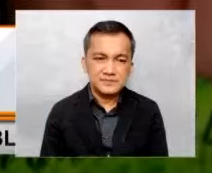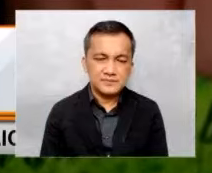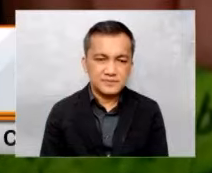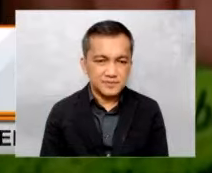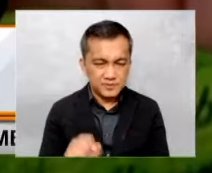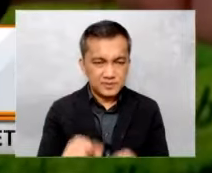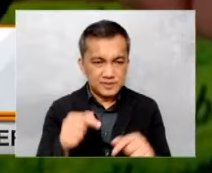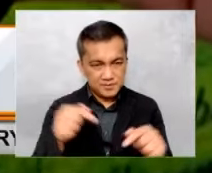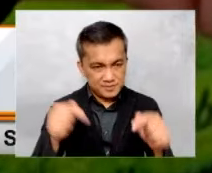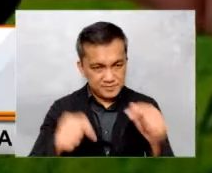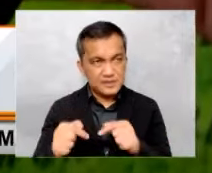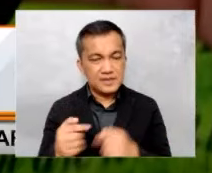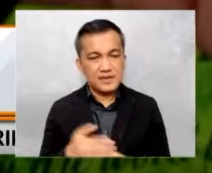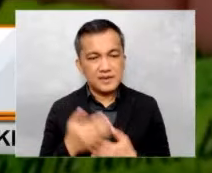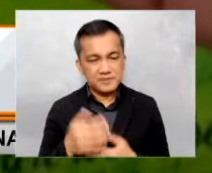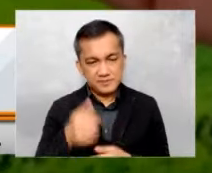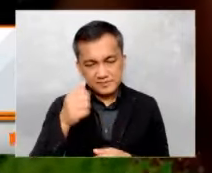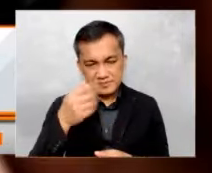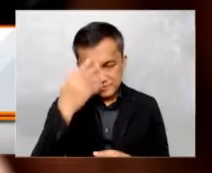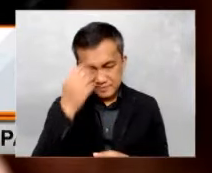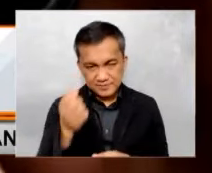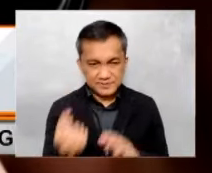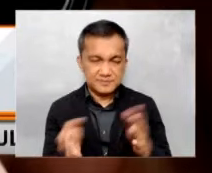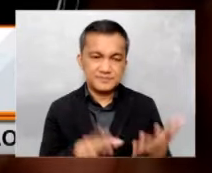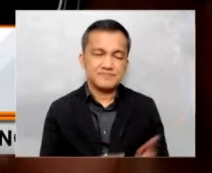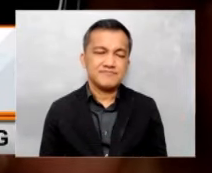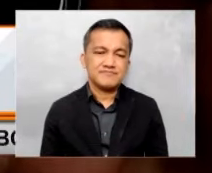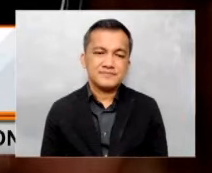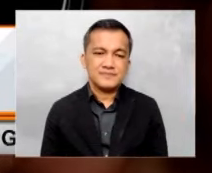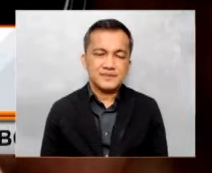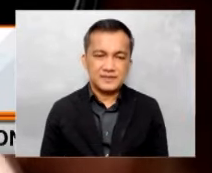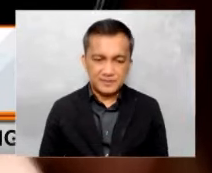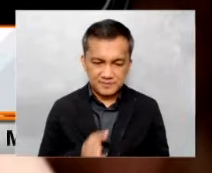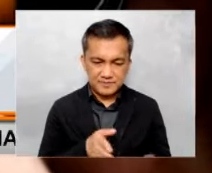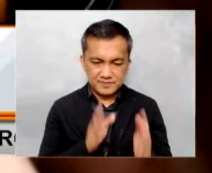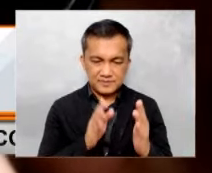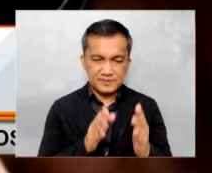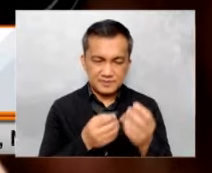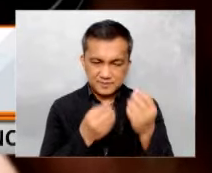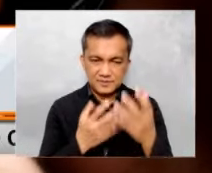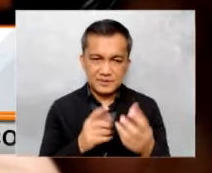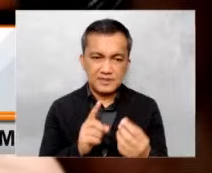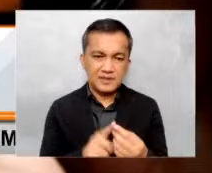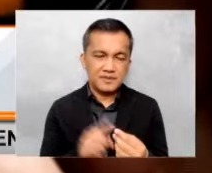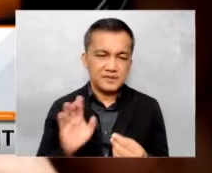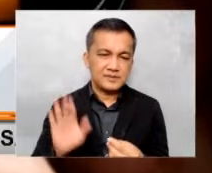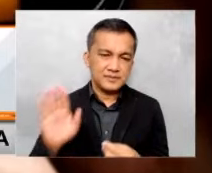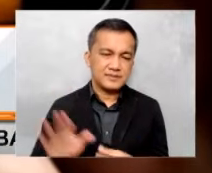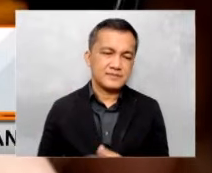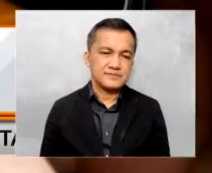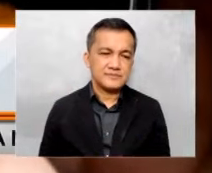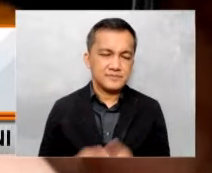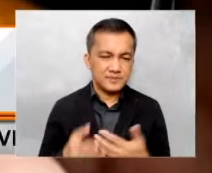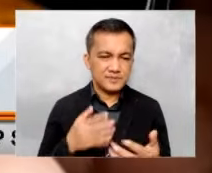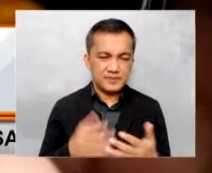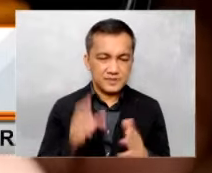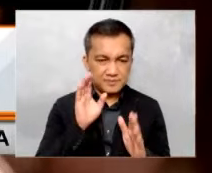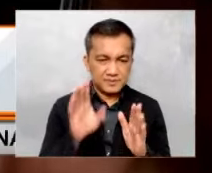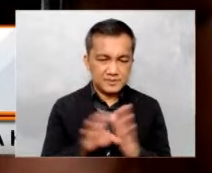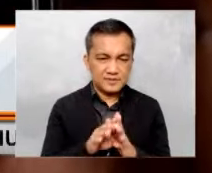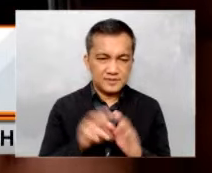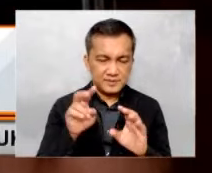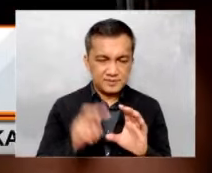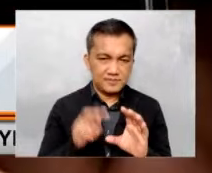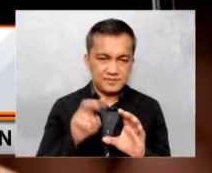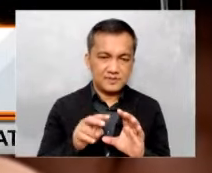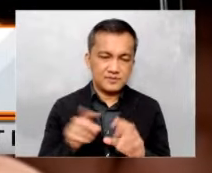ang masasayang alaala ng pumanaw. Lalabas ang mga impormasyon tungkol sa kanya, maging mga larawan at video noong